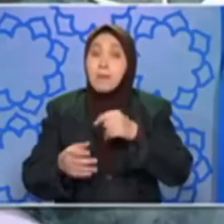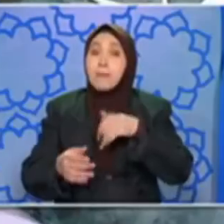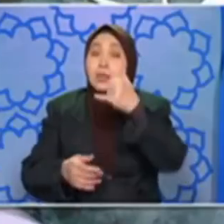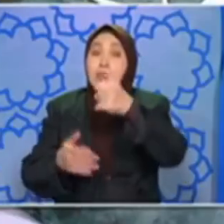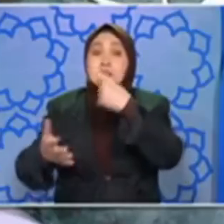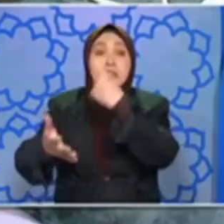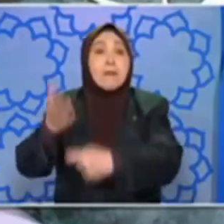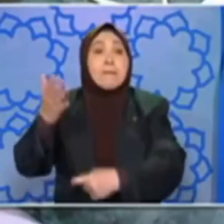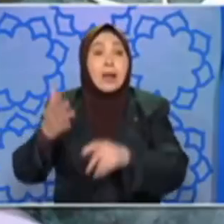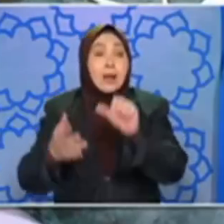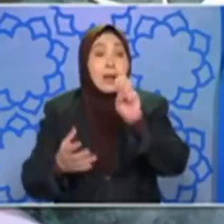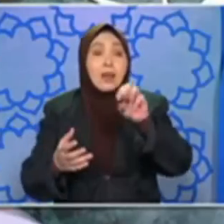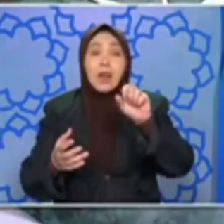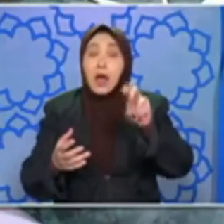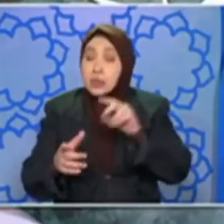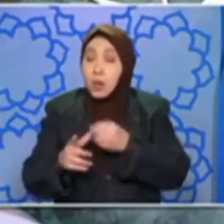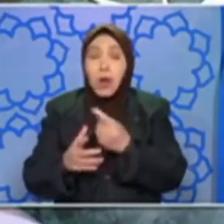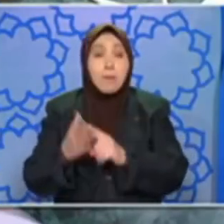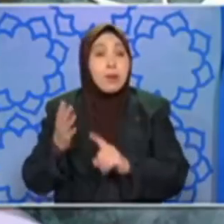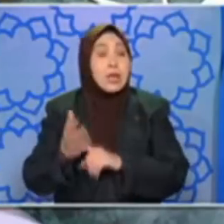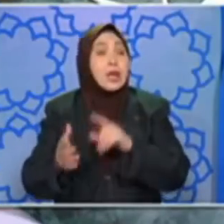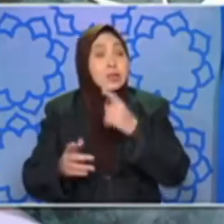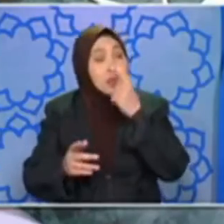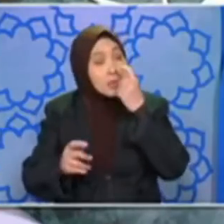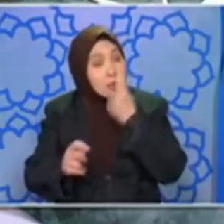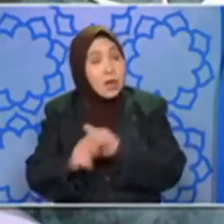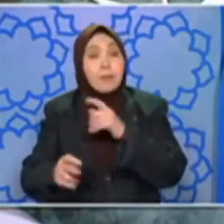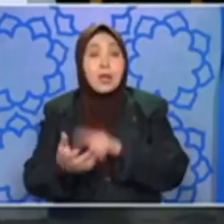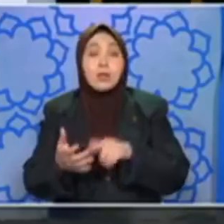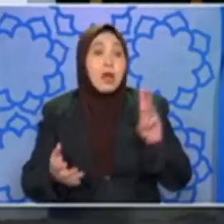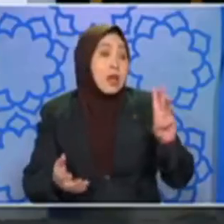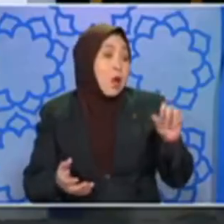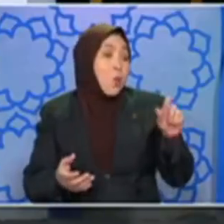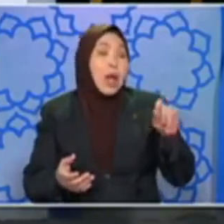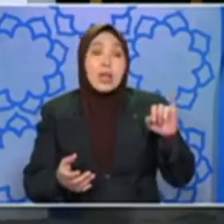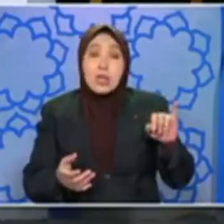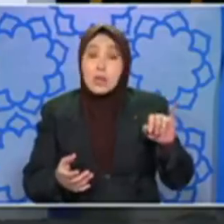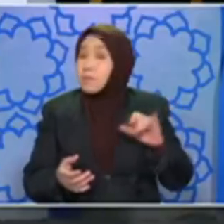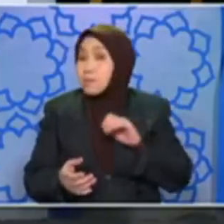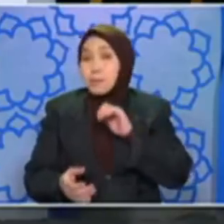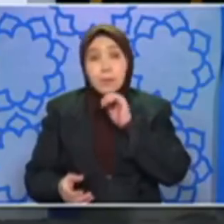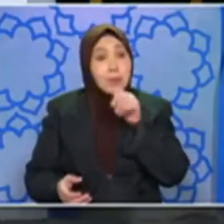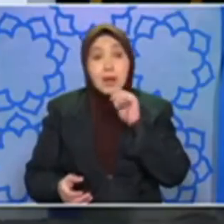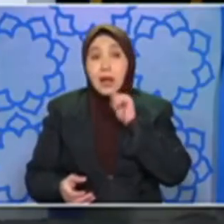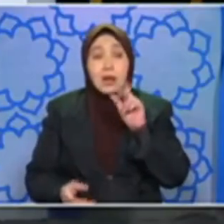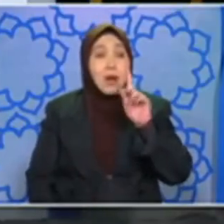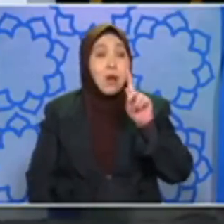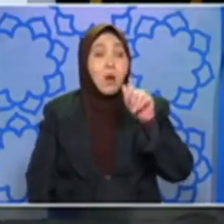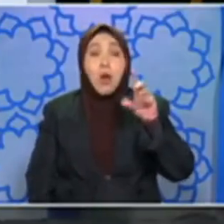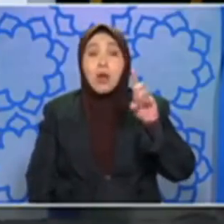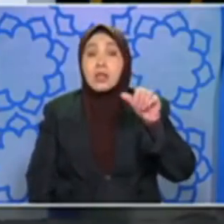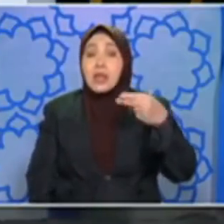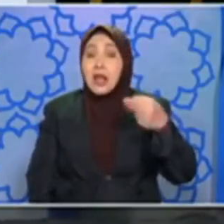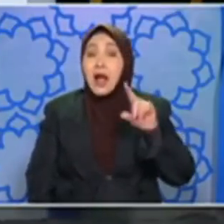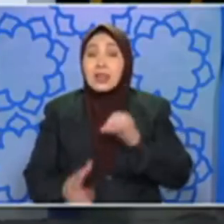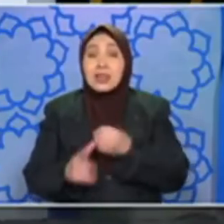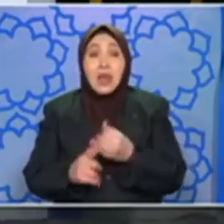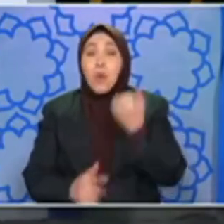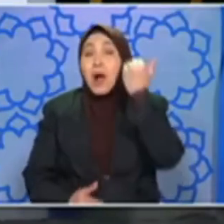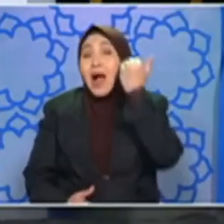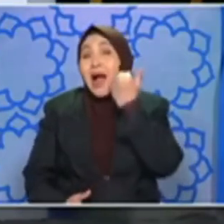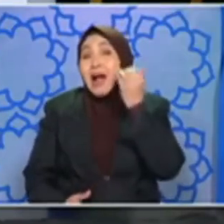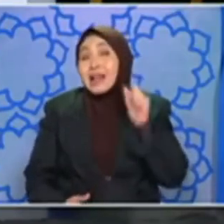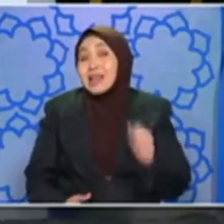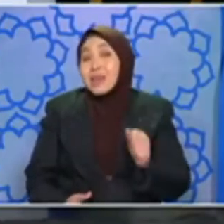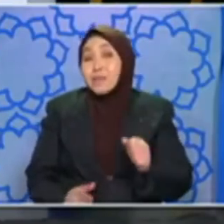ke nak pulangan dia. Yang tentukan adalah wali dia, bukannya qadi ataupun hakim. Ha, itu pun satu